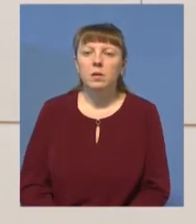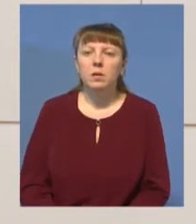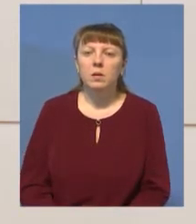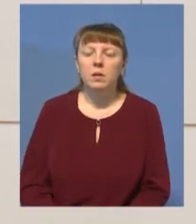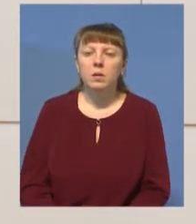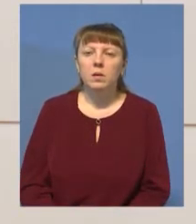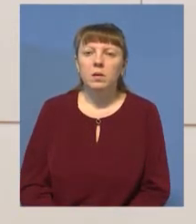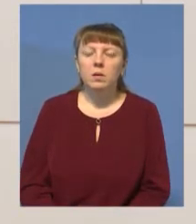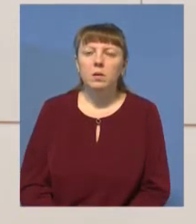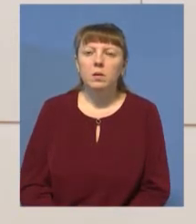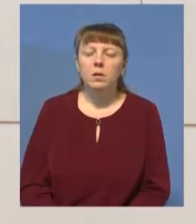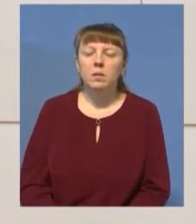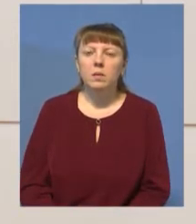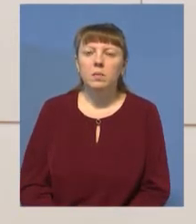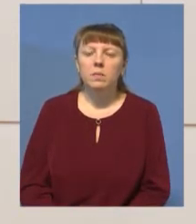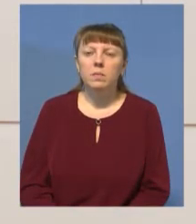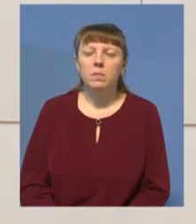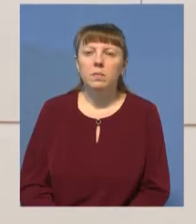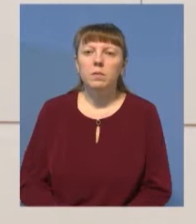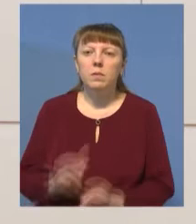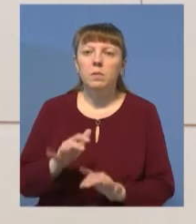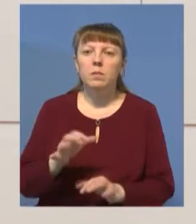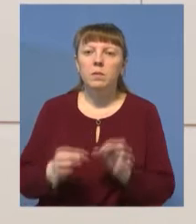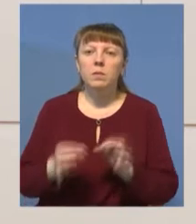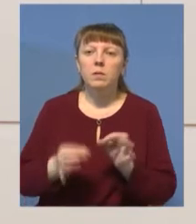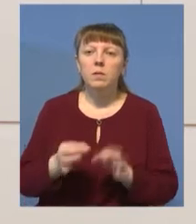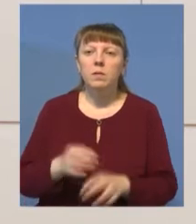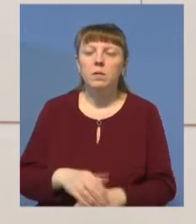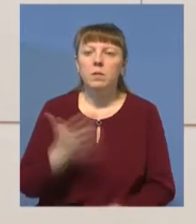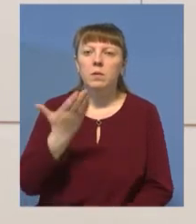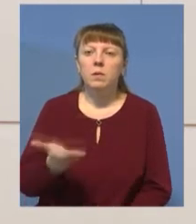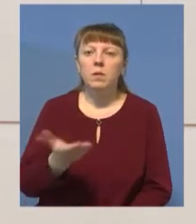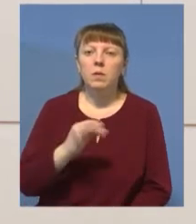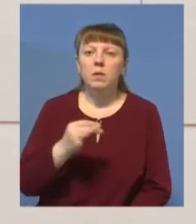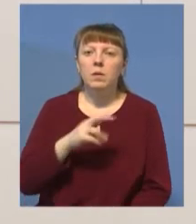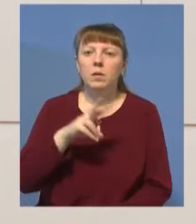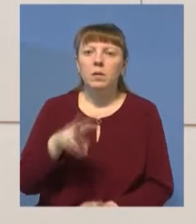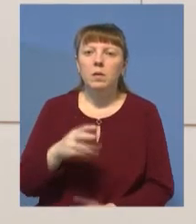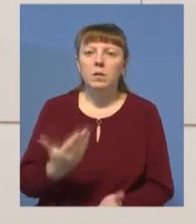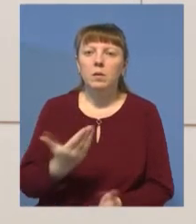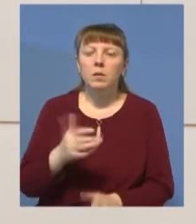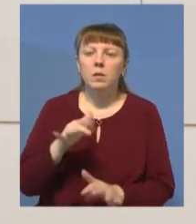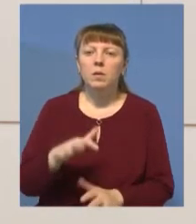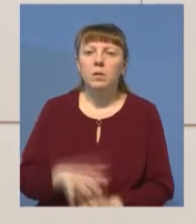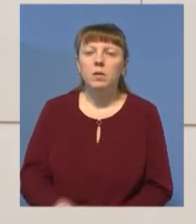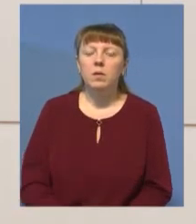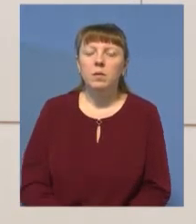данная категория дел, прежде чем поступить к судье непосредственно, который будет рассматривать данное дело по